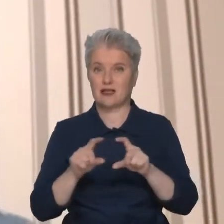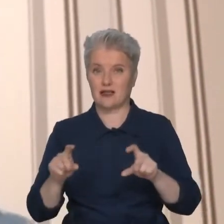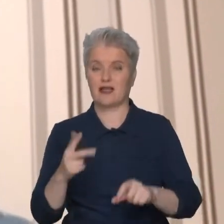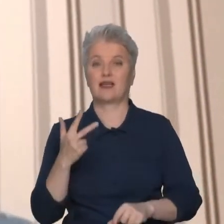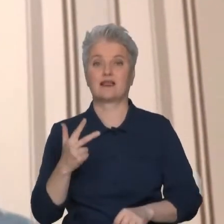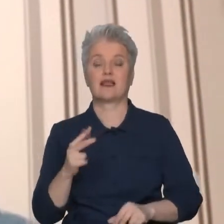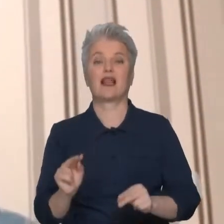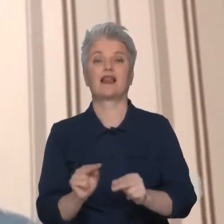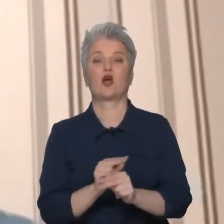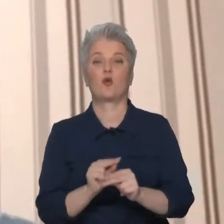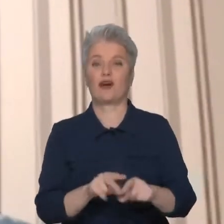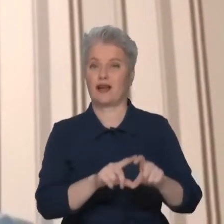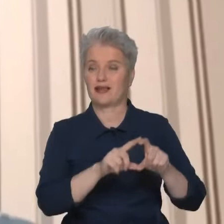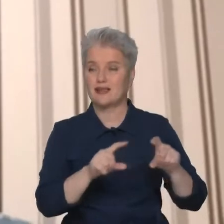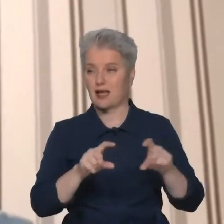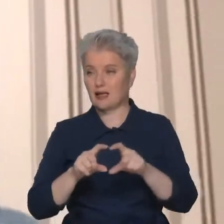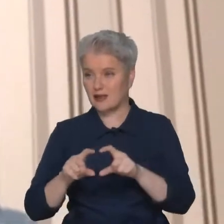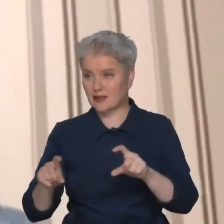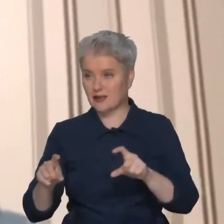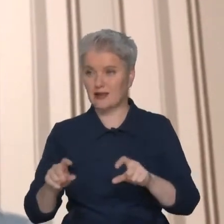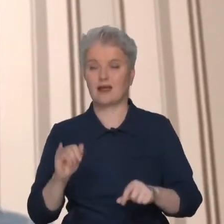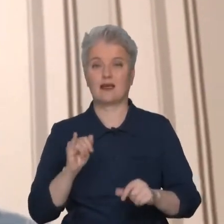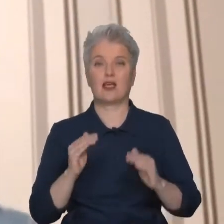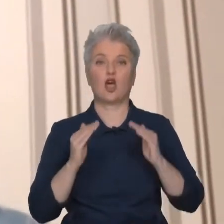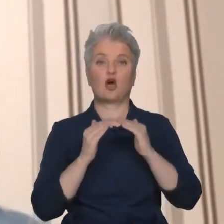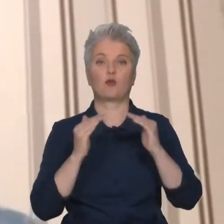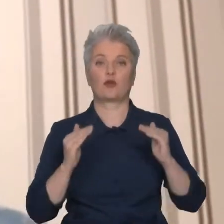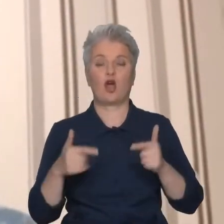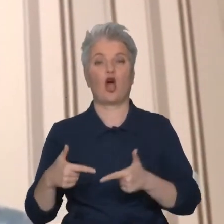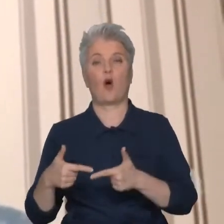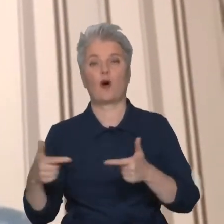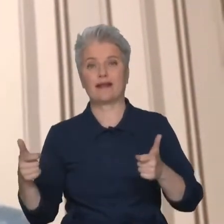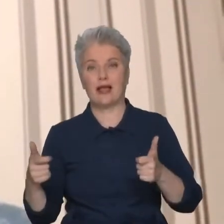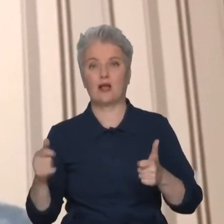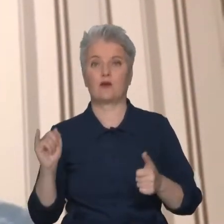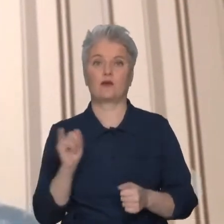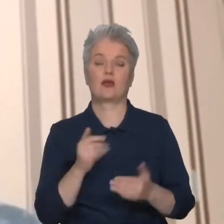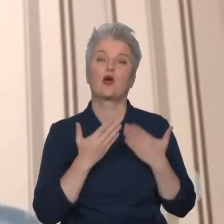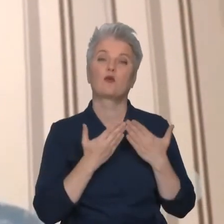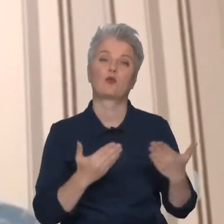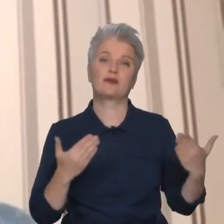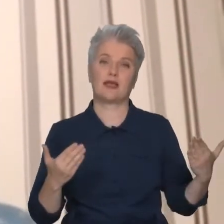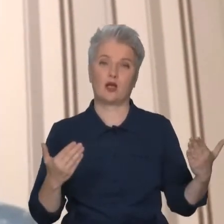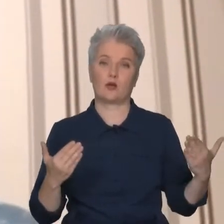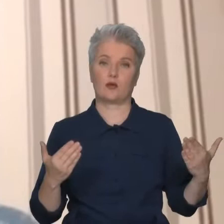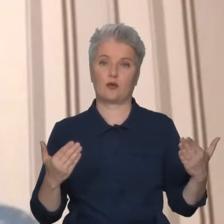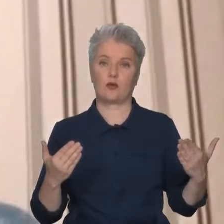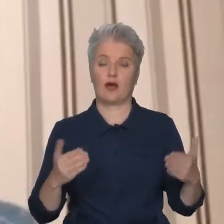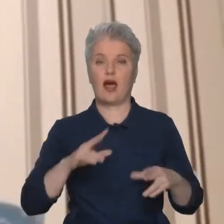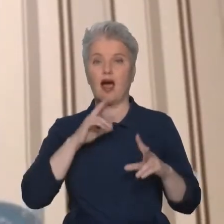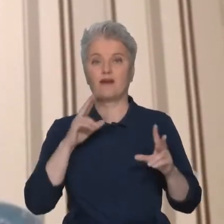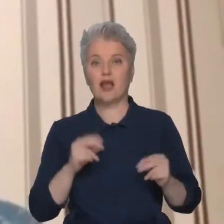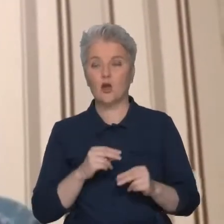заклади і будівлі готелю та музею. Ось, власне,